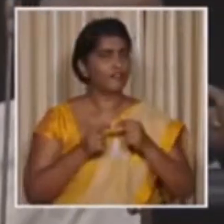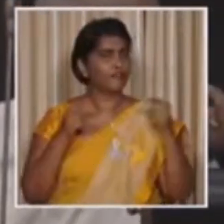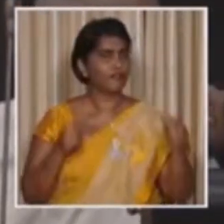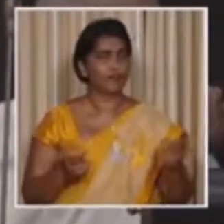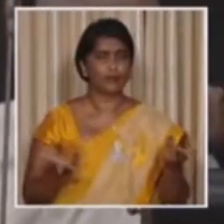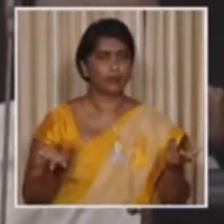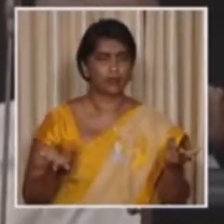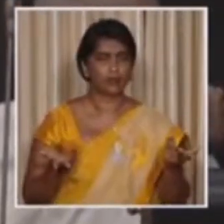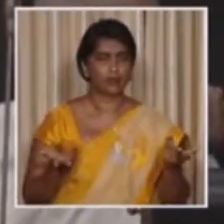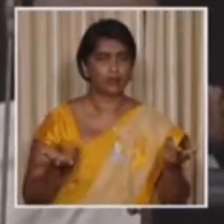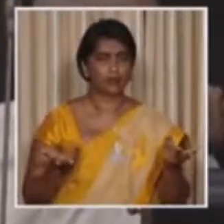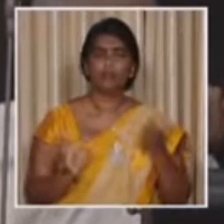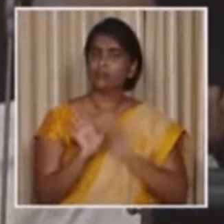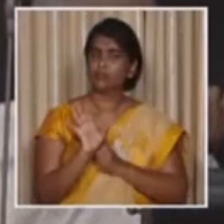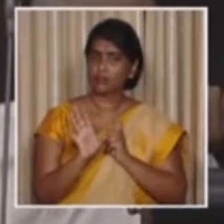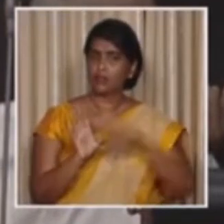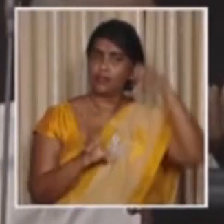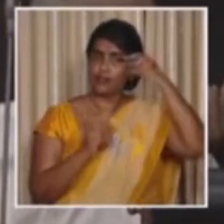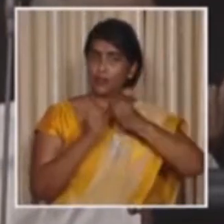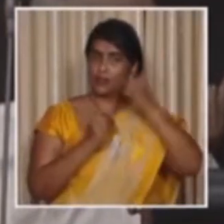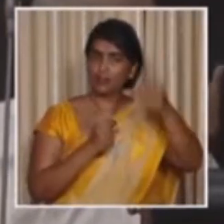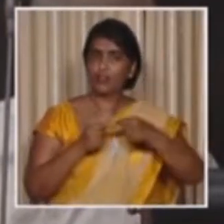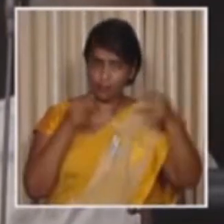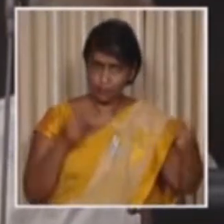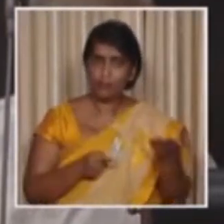වෙන්නේ අකණ්ඩ විදුලි බලය දෙන එකට විරුද්ධද